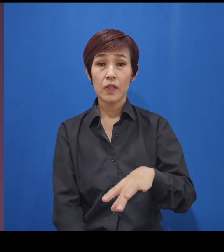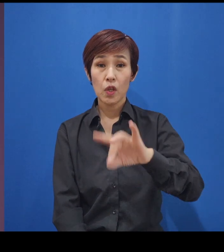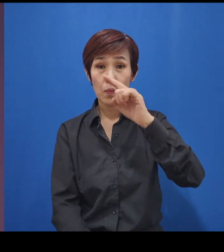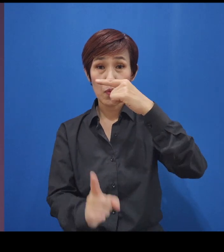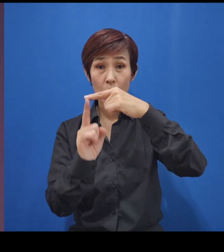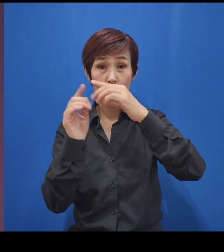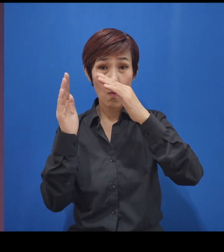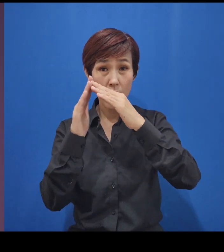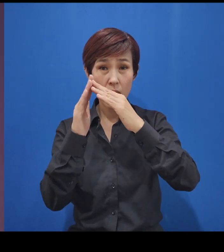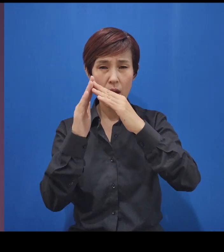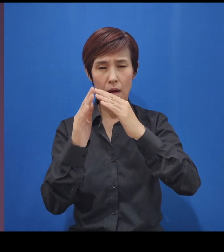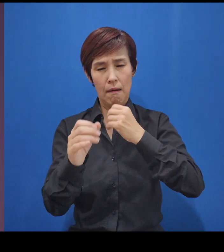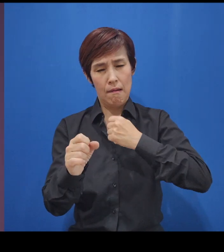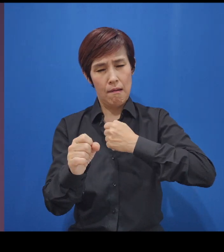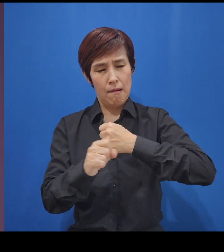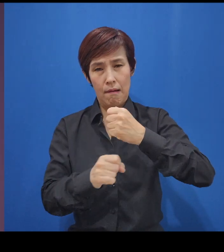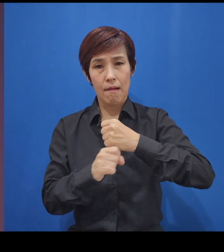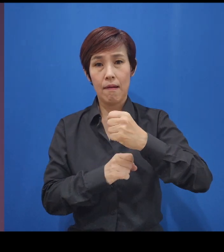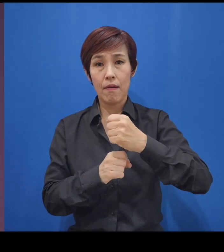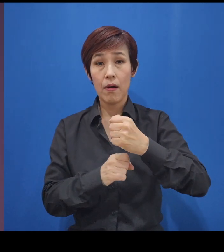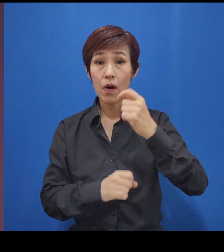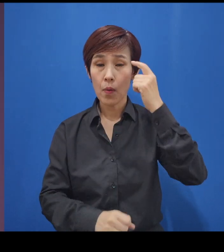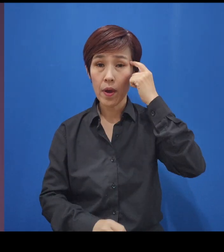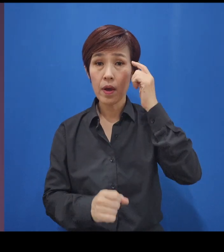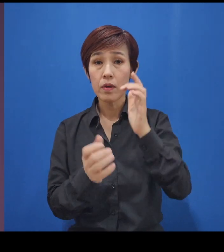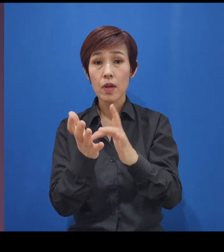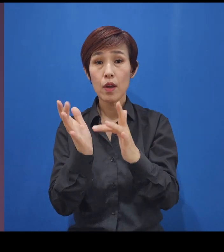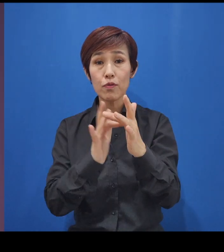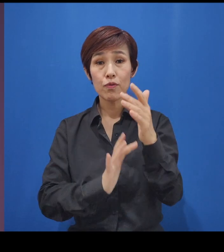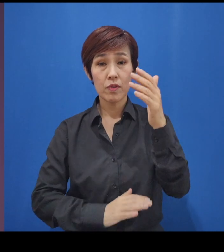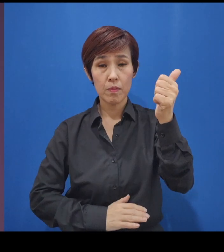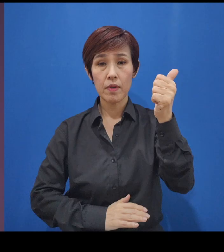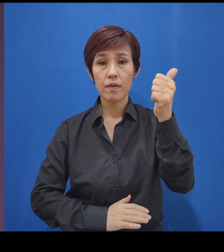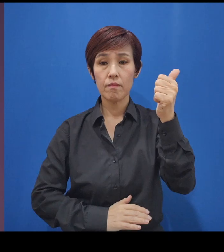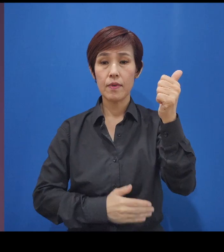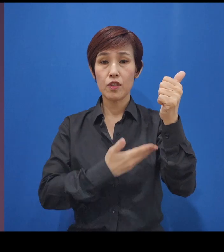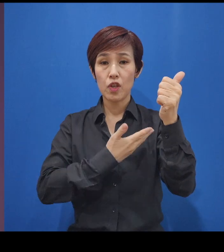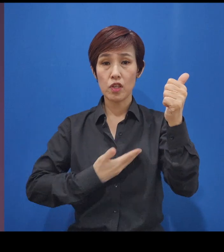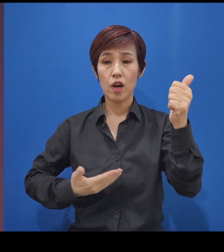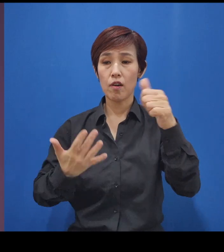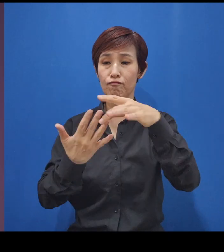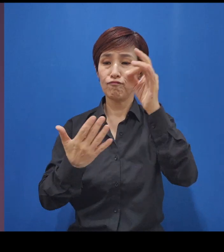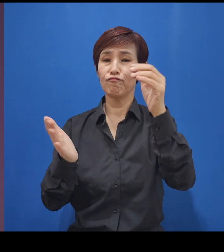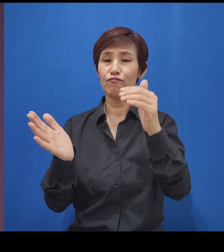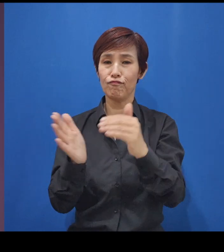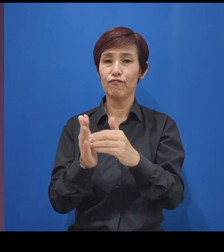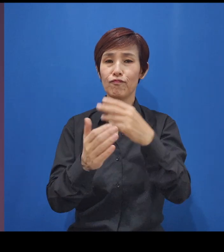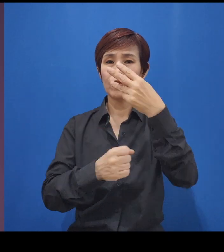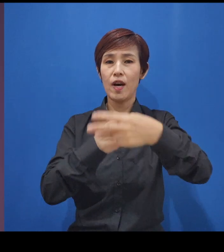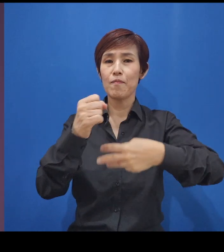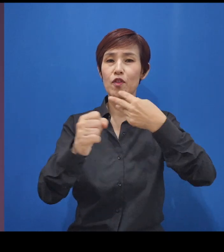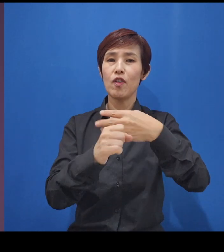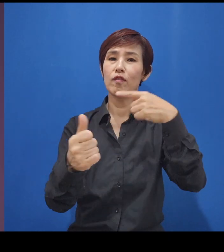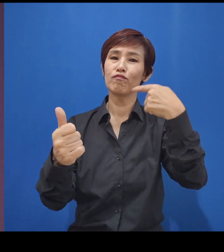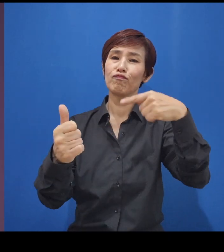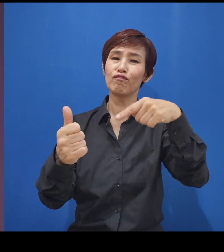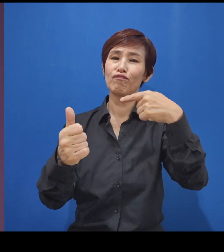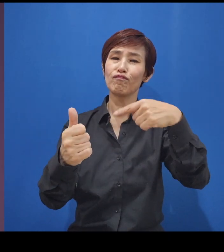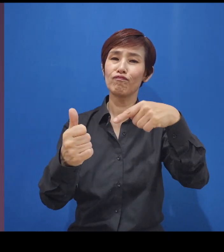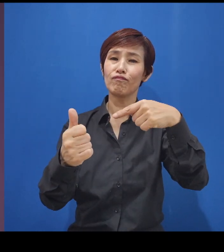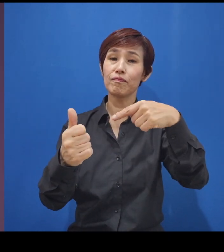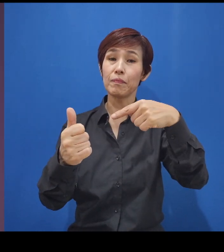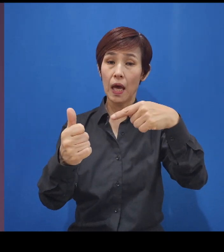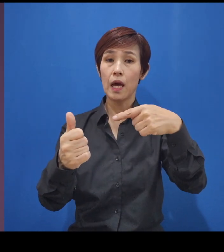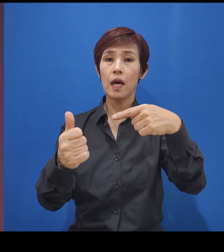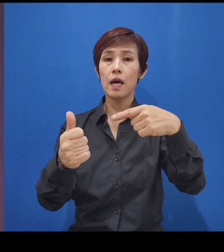교회는 참 당황스러웠습니다. 예수님께서 직접 선택하시고 3년을 가르치셨던 제자가